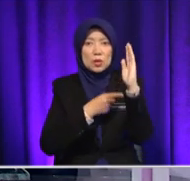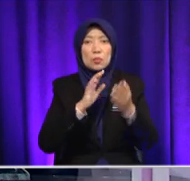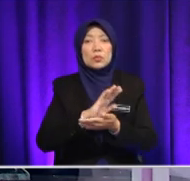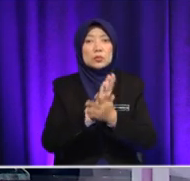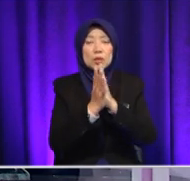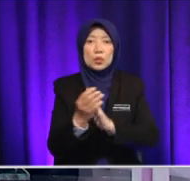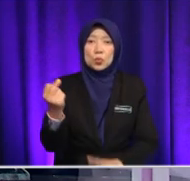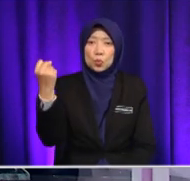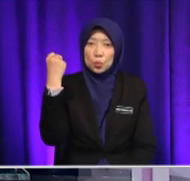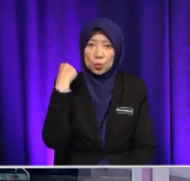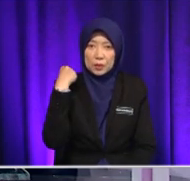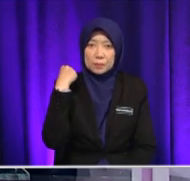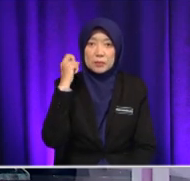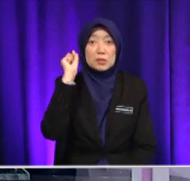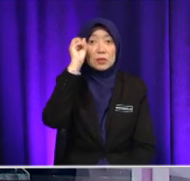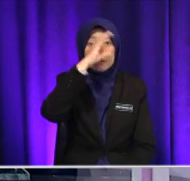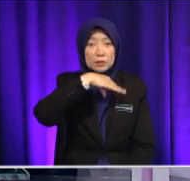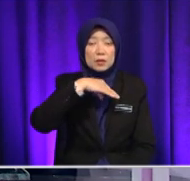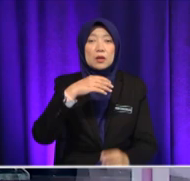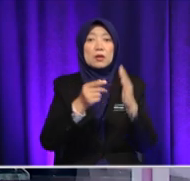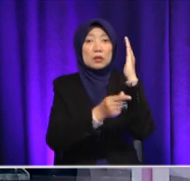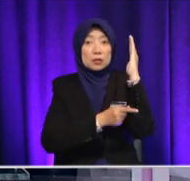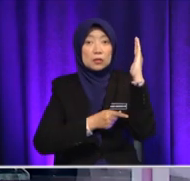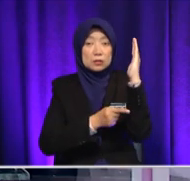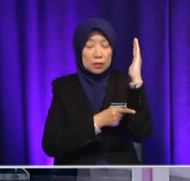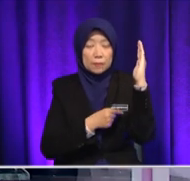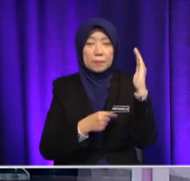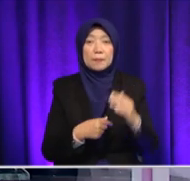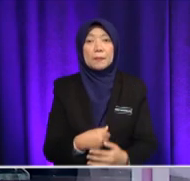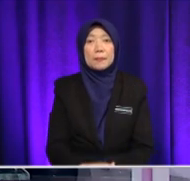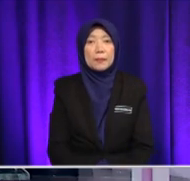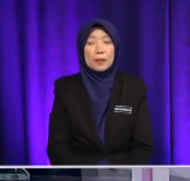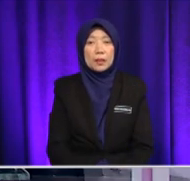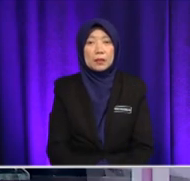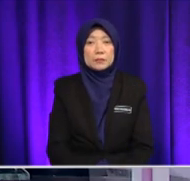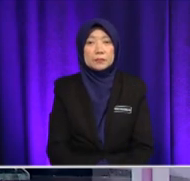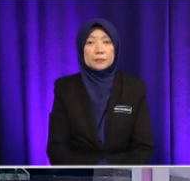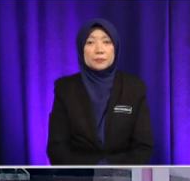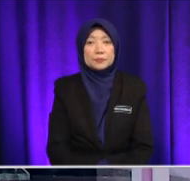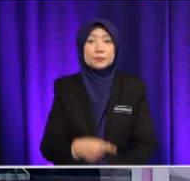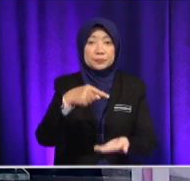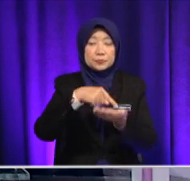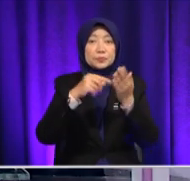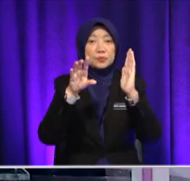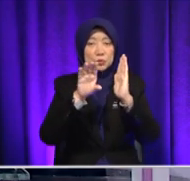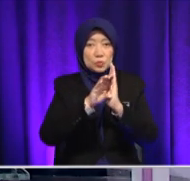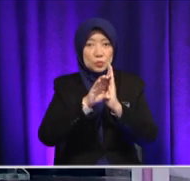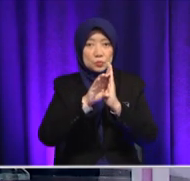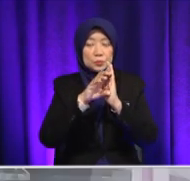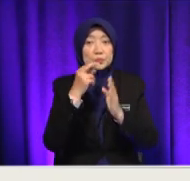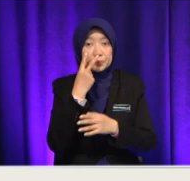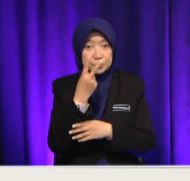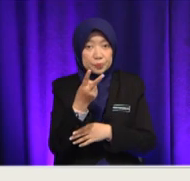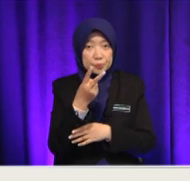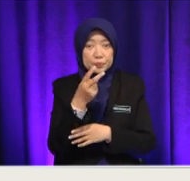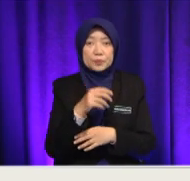itu membaiki sifat getah dan menjadikannya lebih kuat. Okey. Ya. Yeah. Okey. So ini yang contohnya kalau Syam boleh tengok dan murid-murid